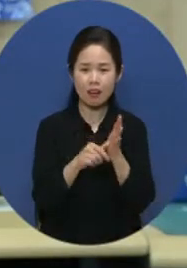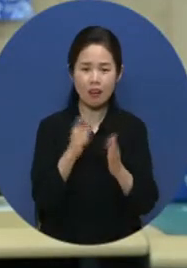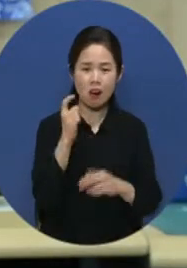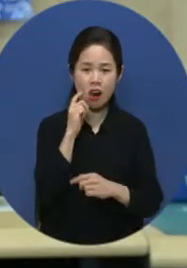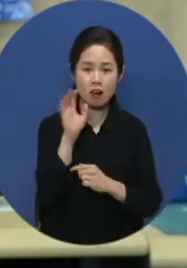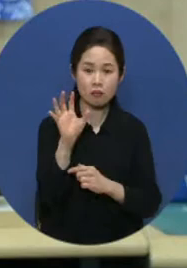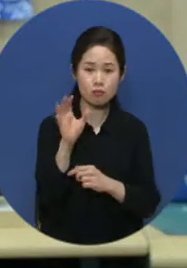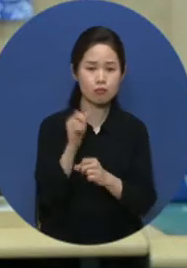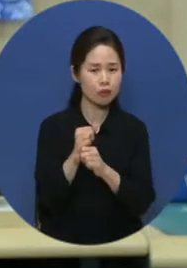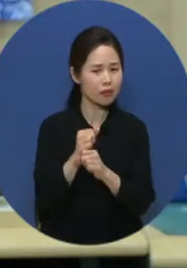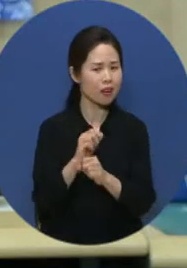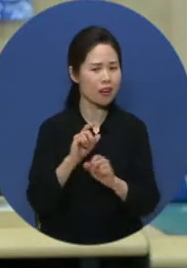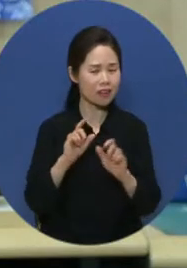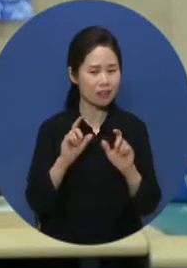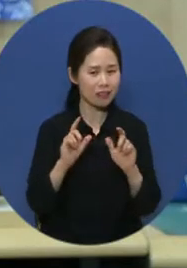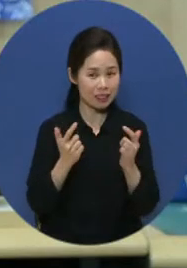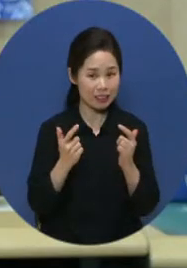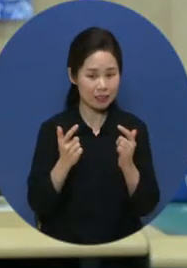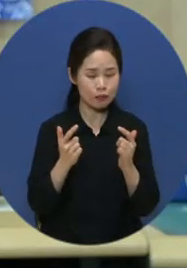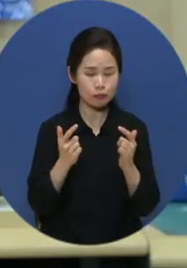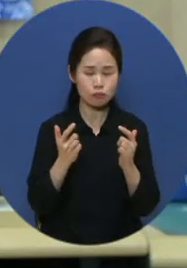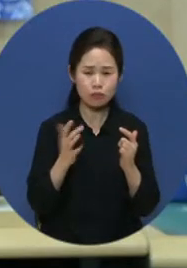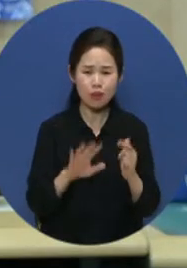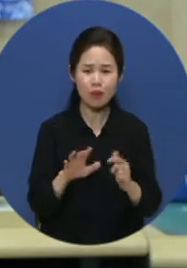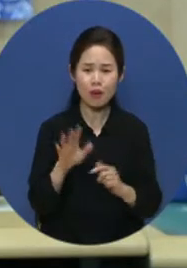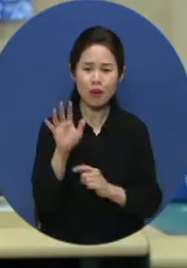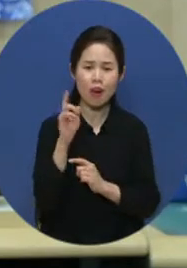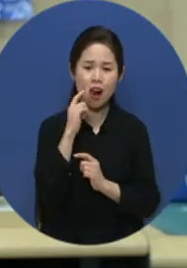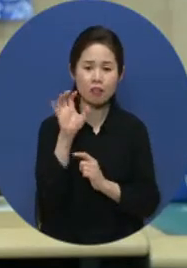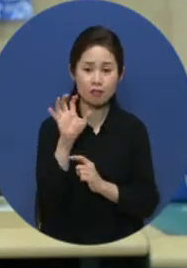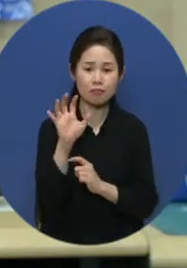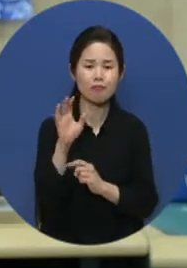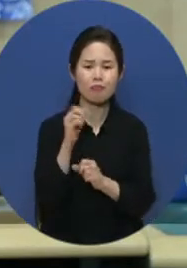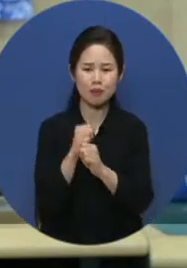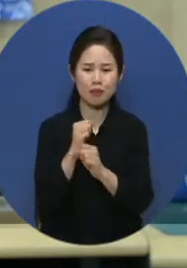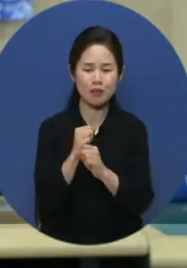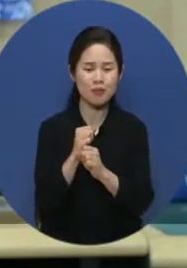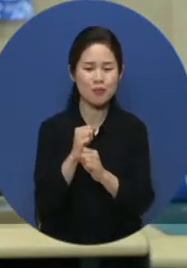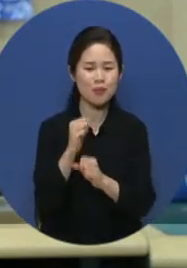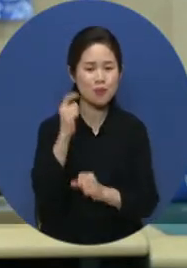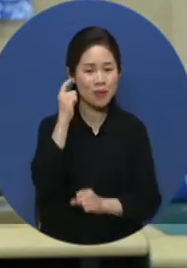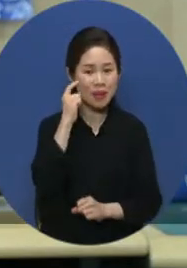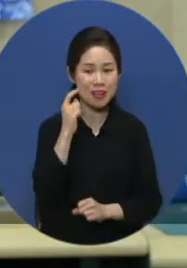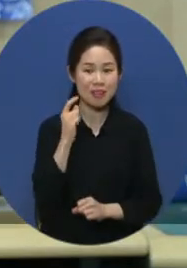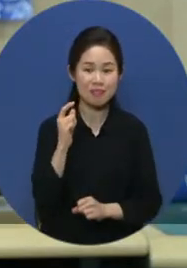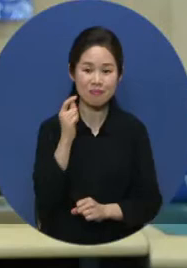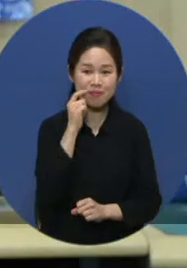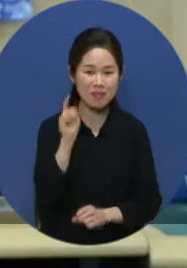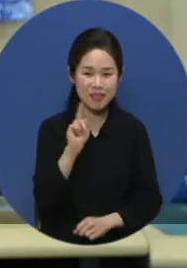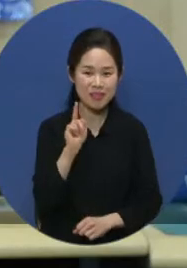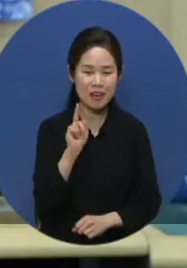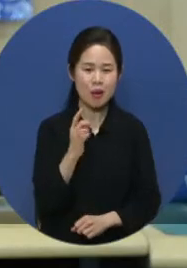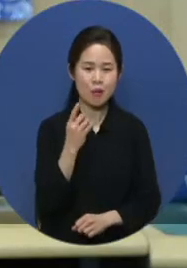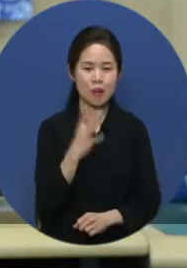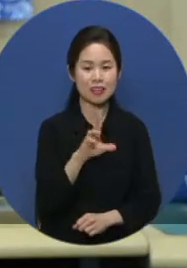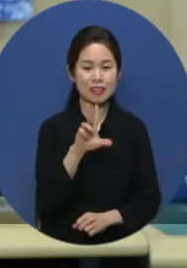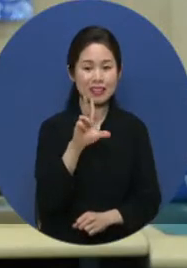들었는데 그 전자의수를 만들게 된 계기가 있나요? 네. 원래는 3D 프린팅 회사로 2014년도에 시작을 했던